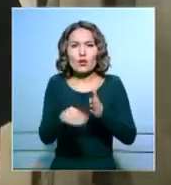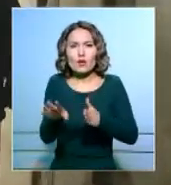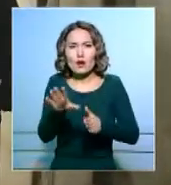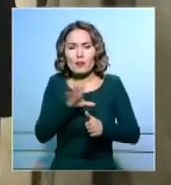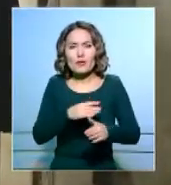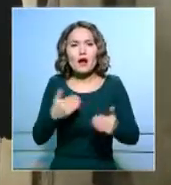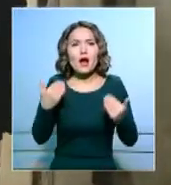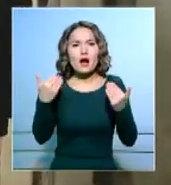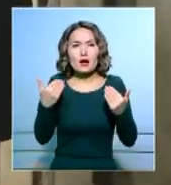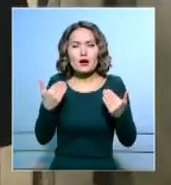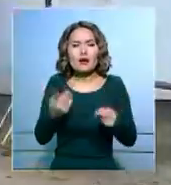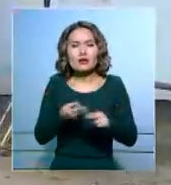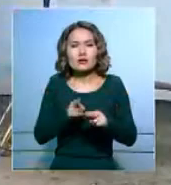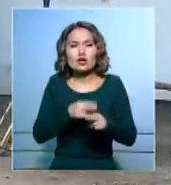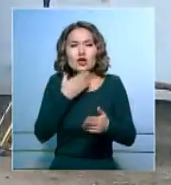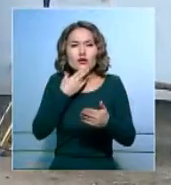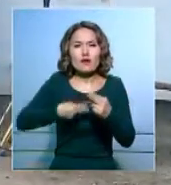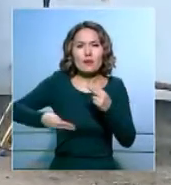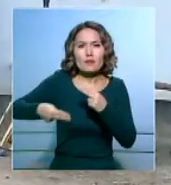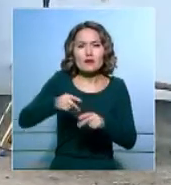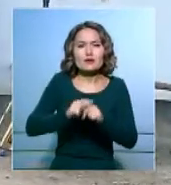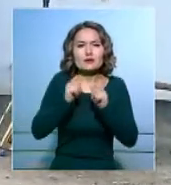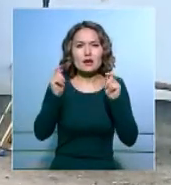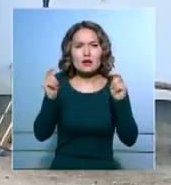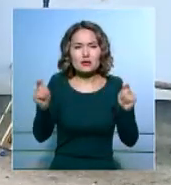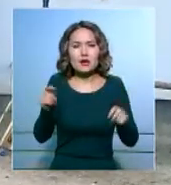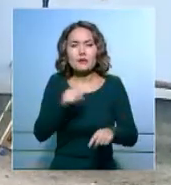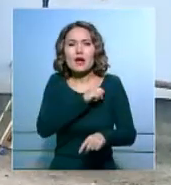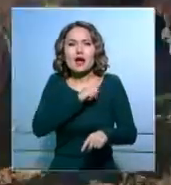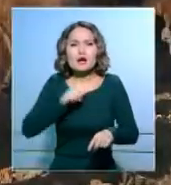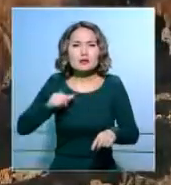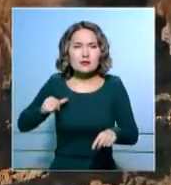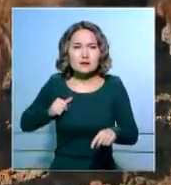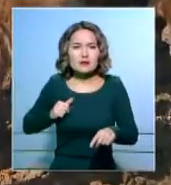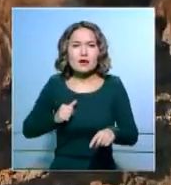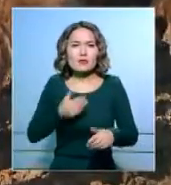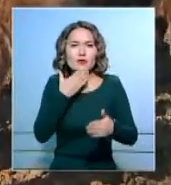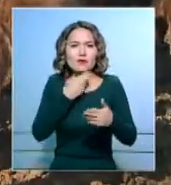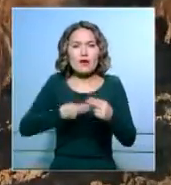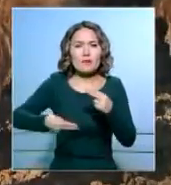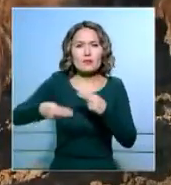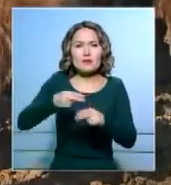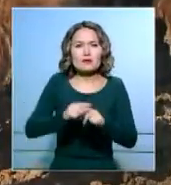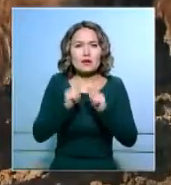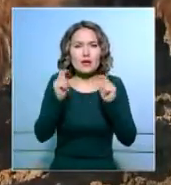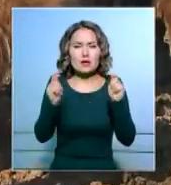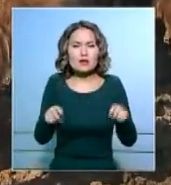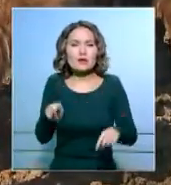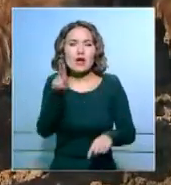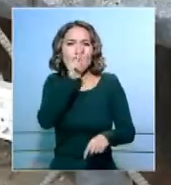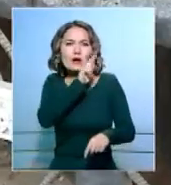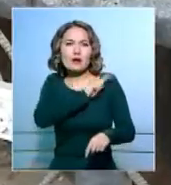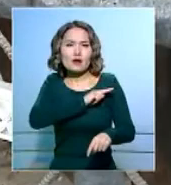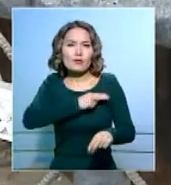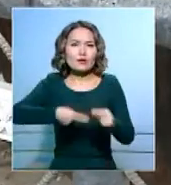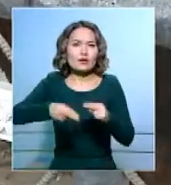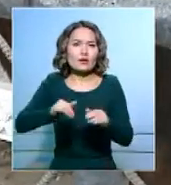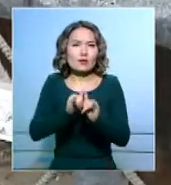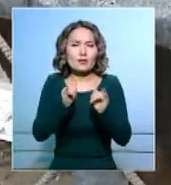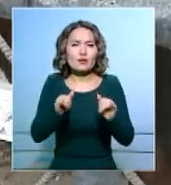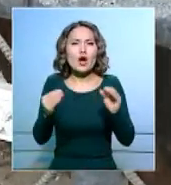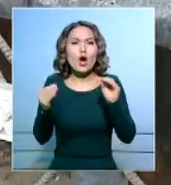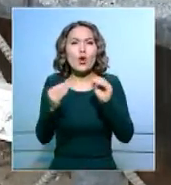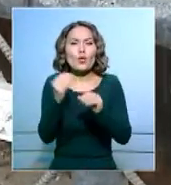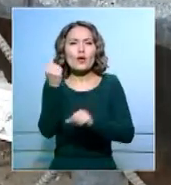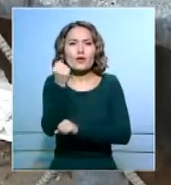тұқымды арғымақтар өсіруге бет бұрыпты. Ешкімнің көмегінсіз өз күшімен іс бастаған кәсіпкер 10 адамды жұмыспен қамтып отыр. Биыл мемлекет